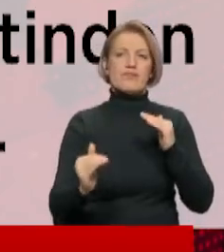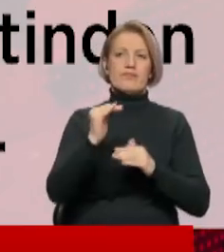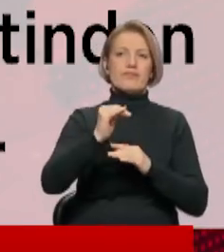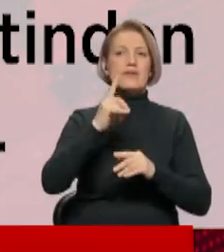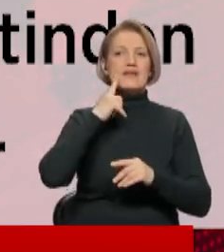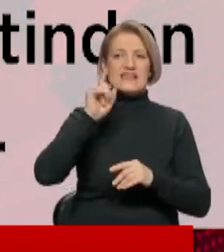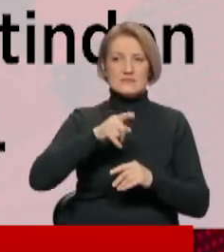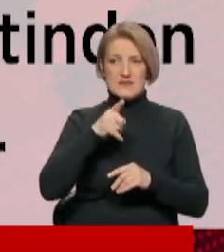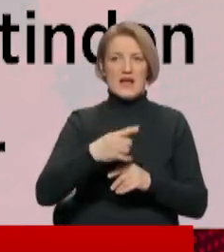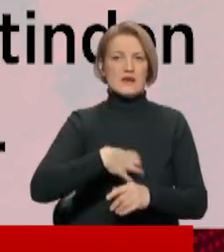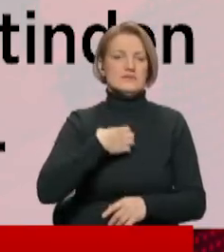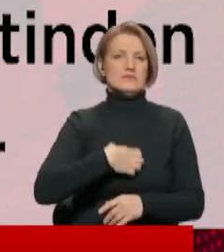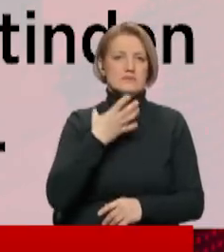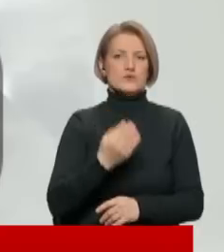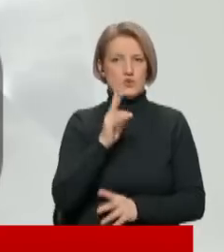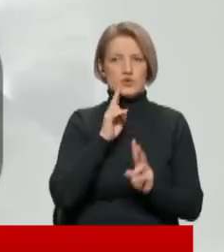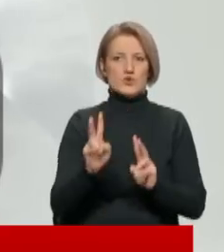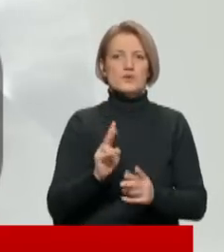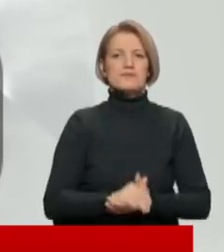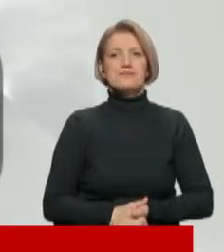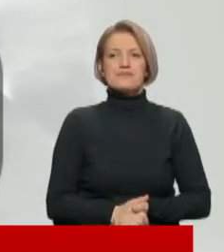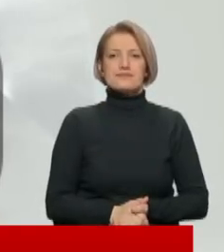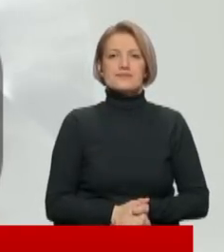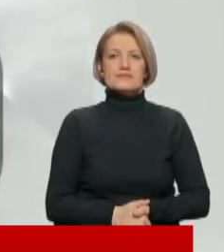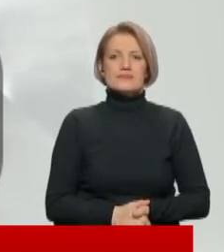ücret tespitinden endişe duydukları görülmüştür